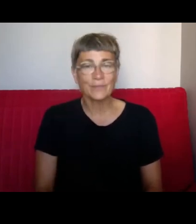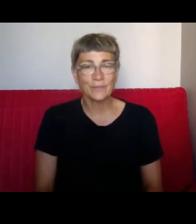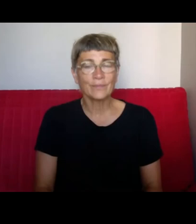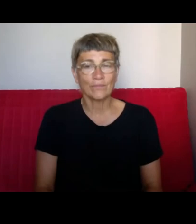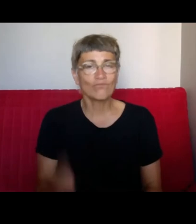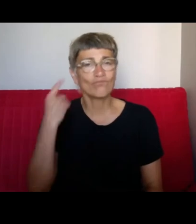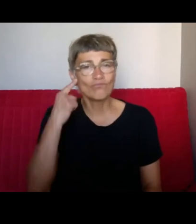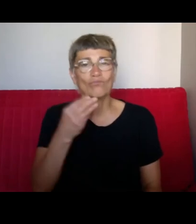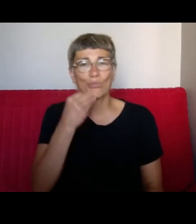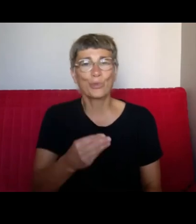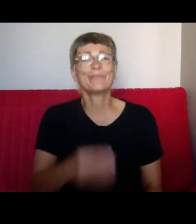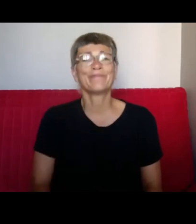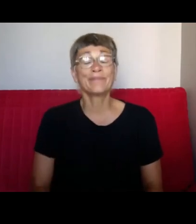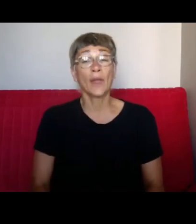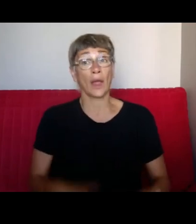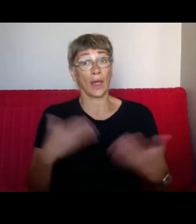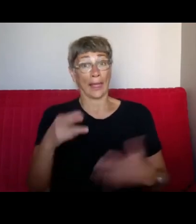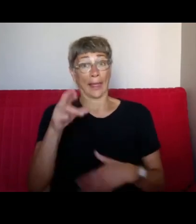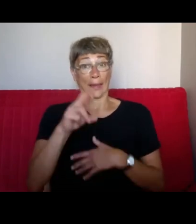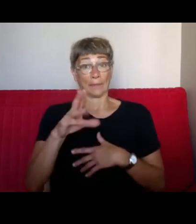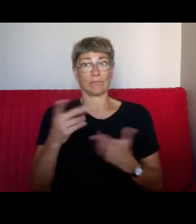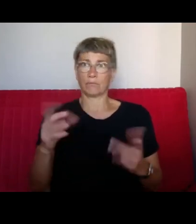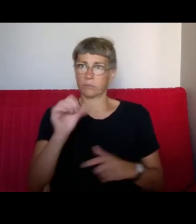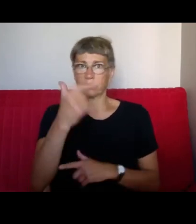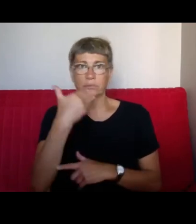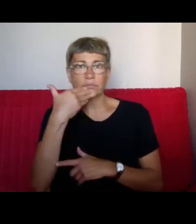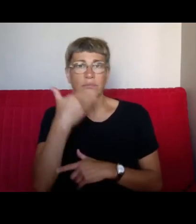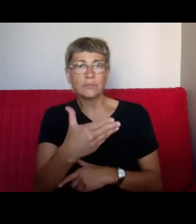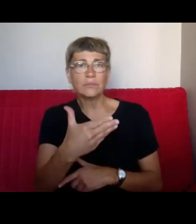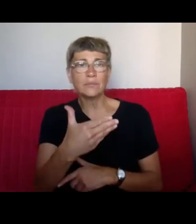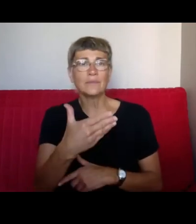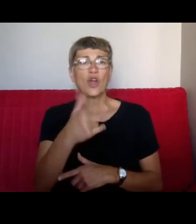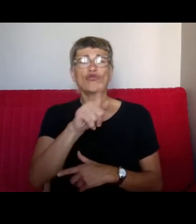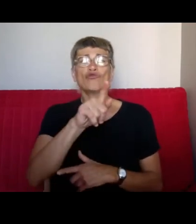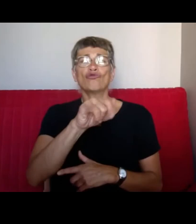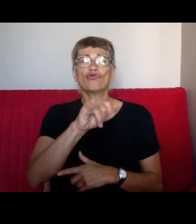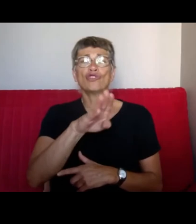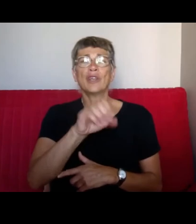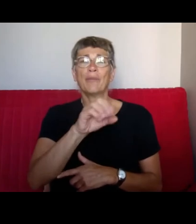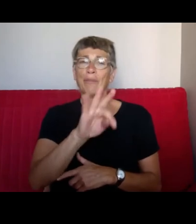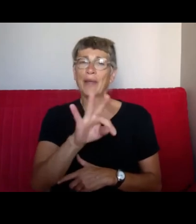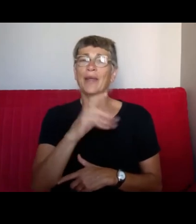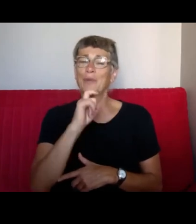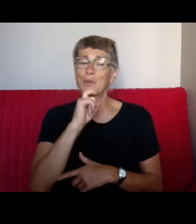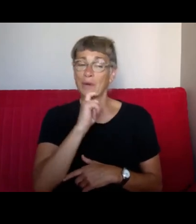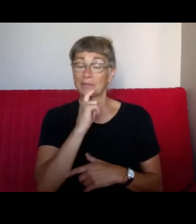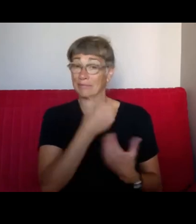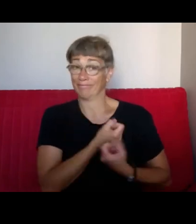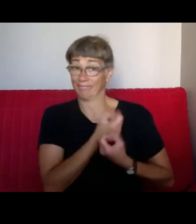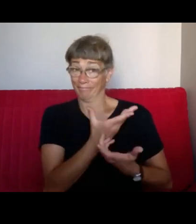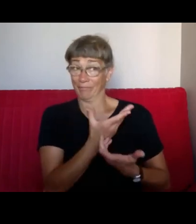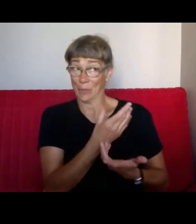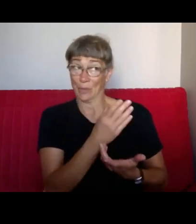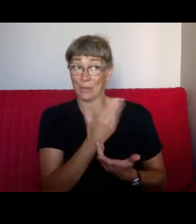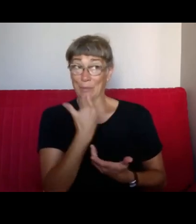Ok. Et bah, du coup, déjà, je voulais remercier Gilbert, qu'on a écouté juste avant, de m'avoir